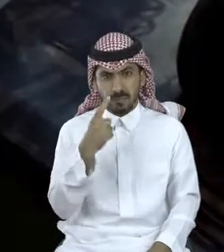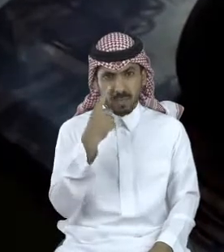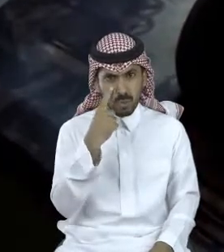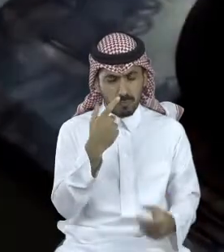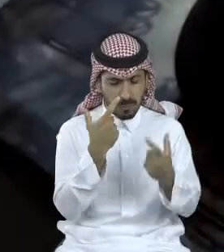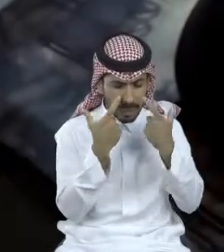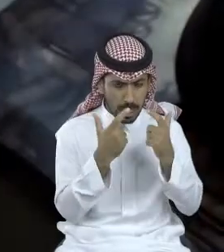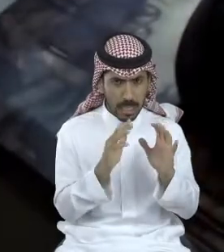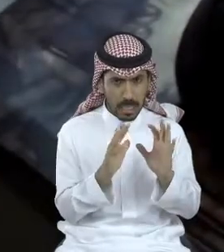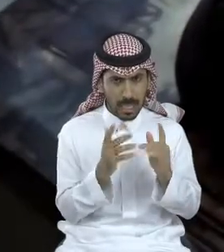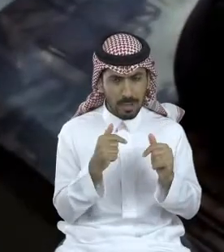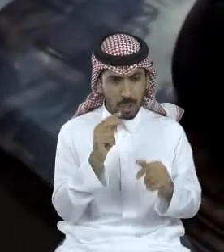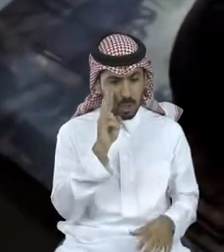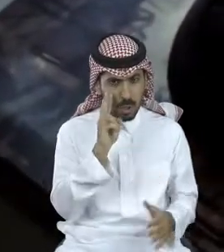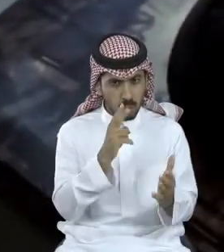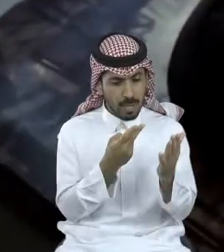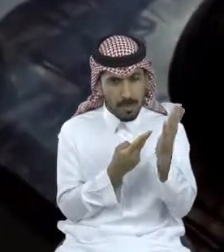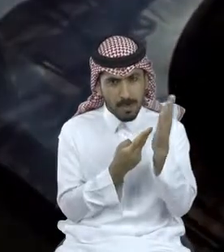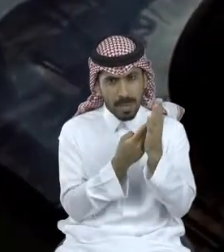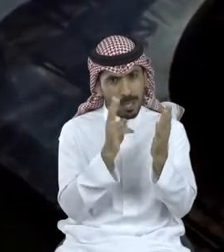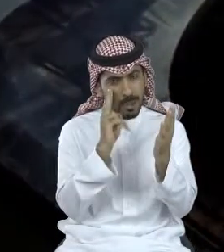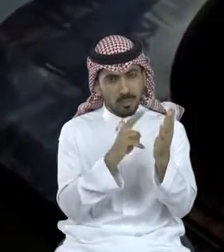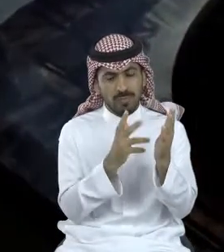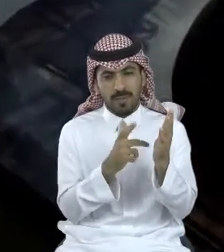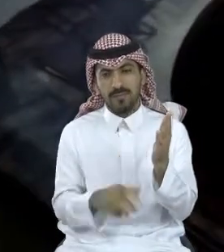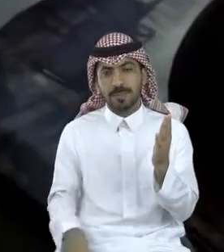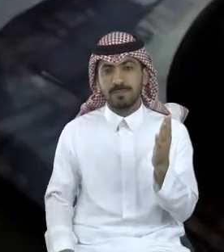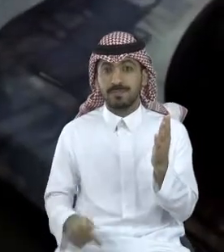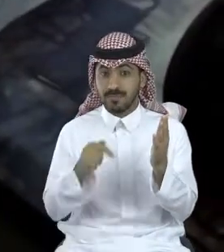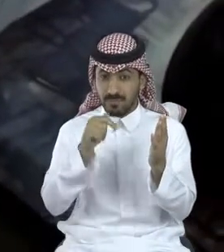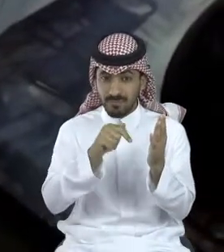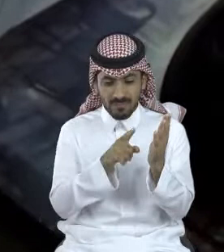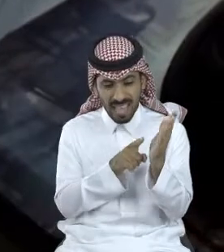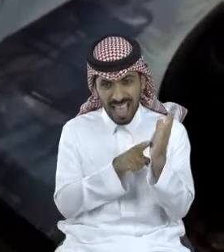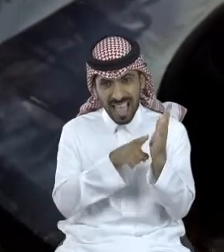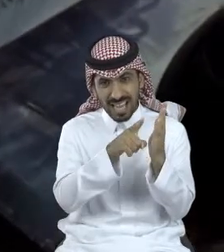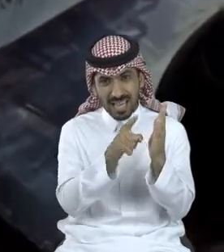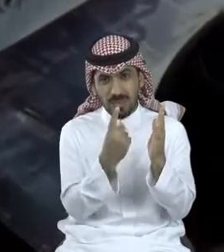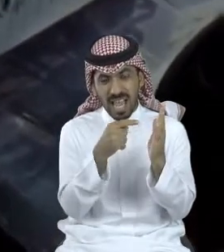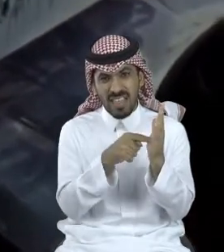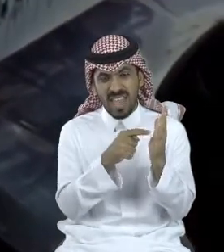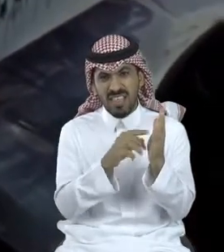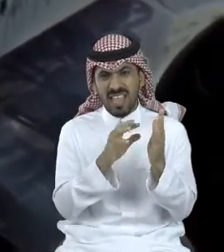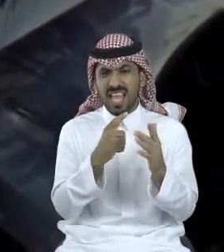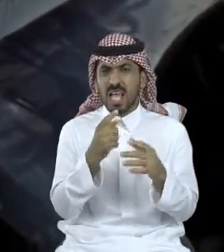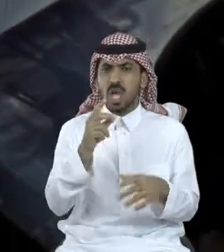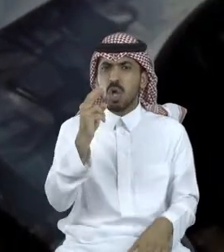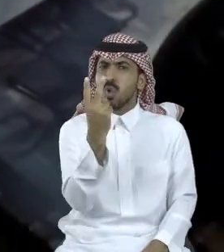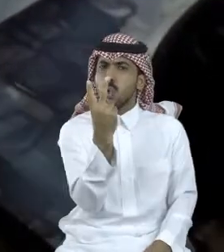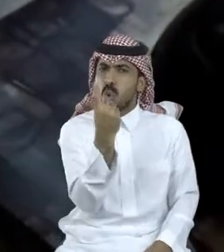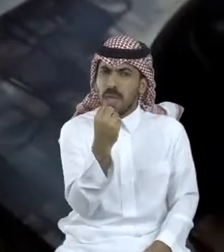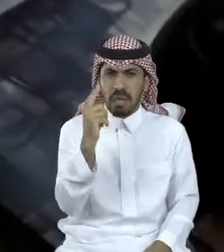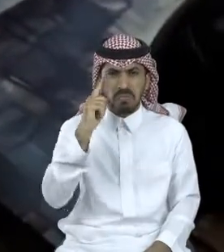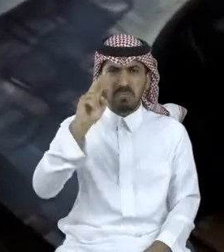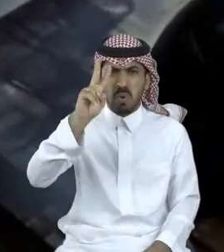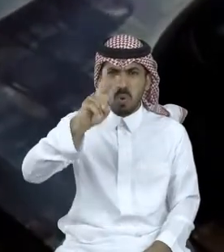الابلكيشنز اللي موجوده فيها، انا اشوف البطاريه ما يعطيني عليها البطاريه. المهم فيها خط واحد بس، الخط هذا يعطيك 2 يوم و6 ساعات، يعني